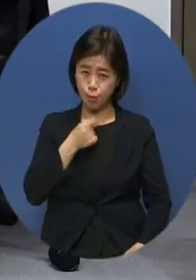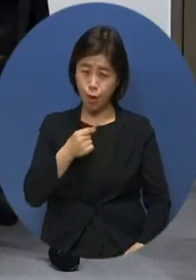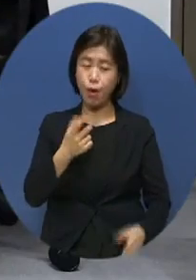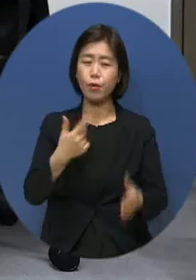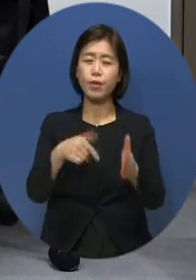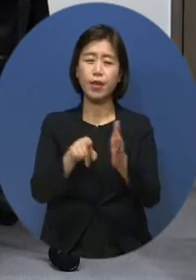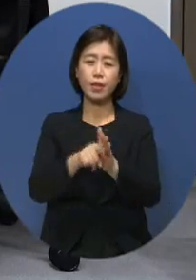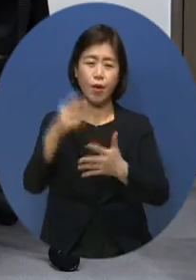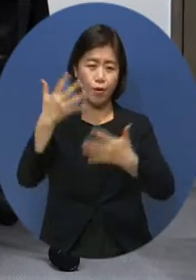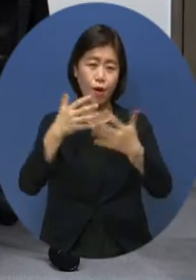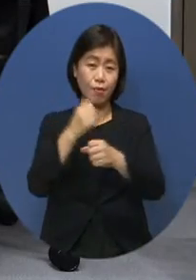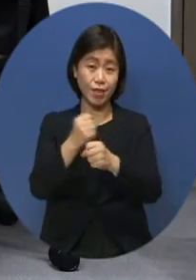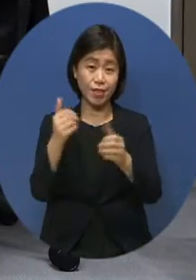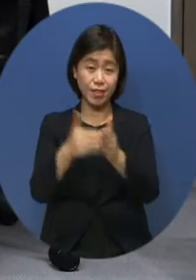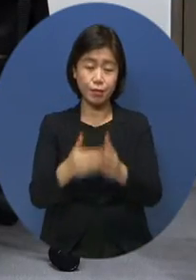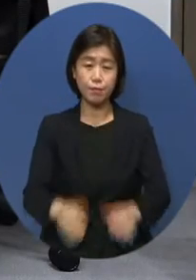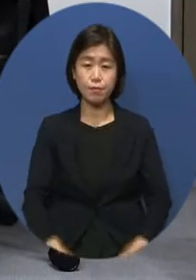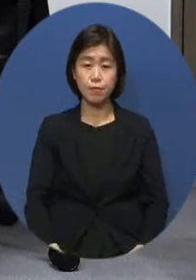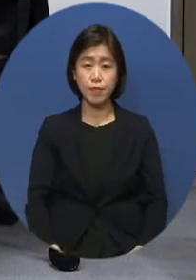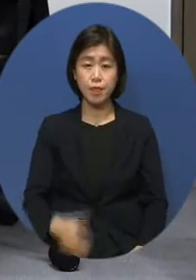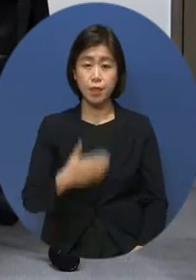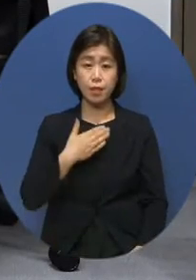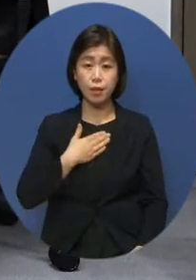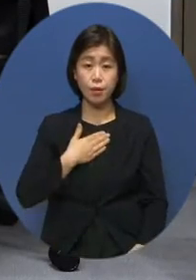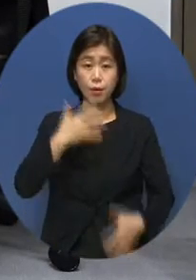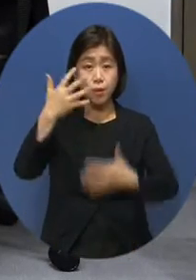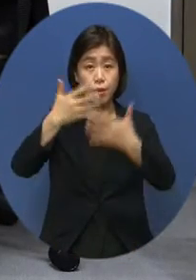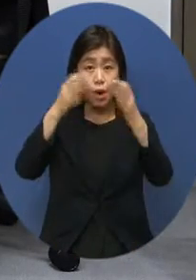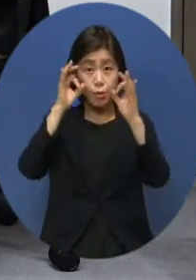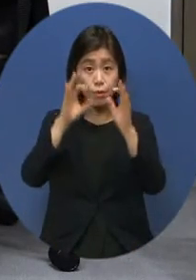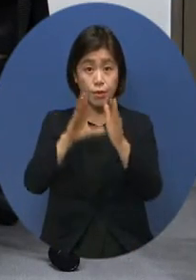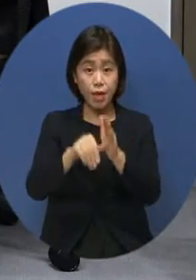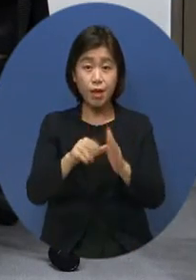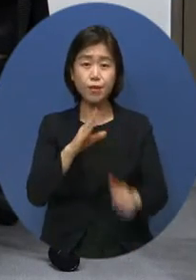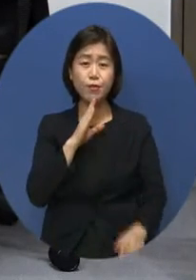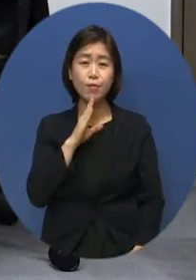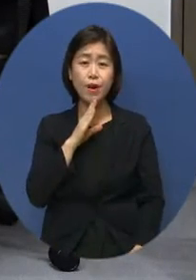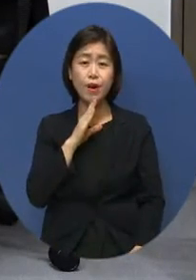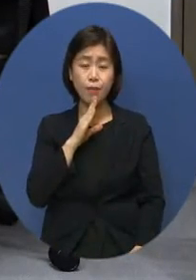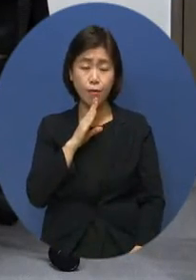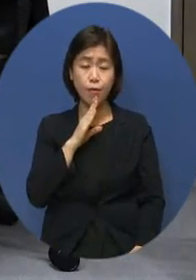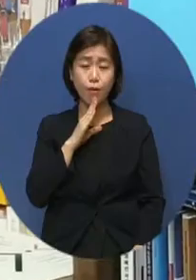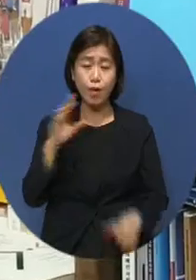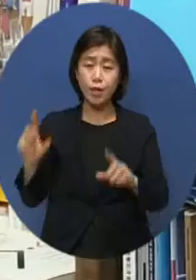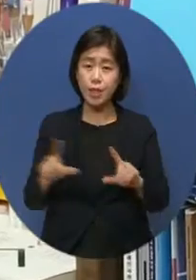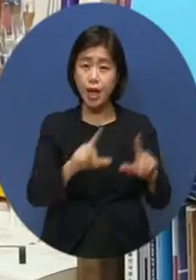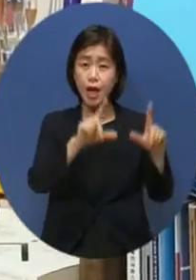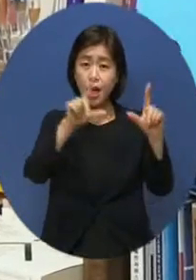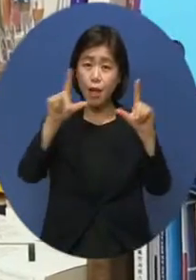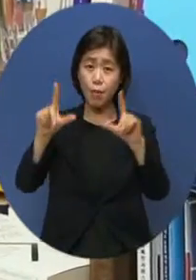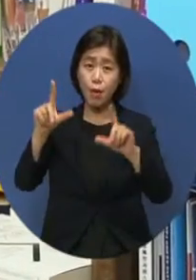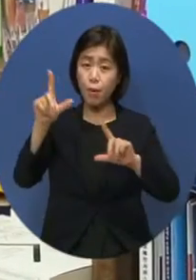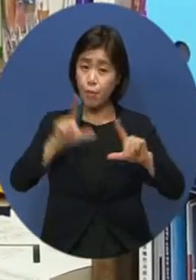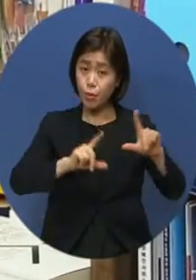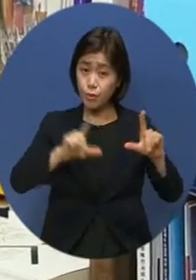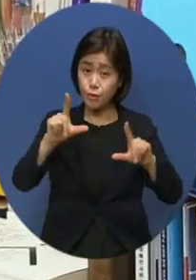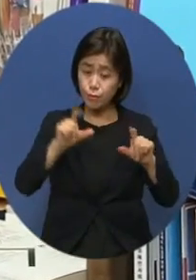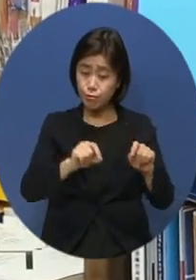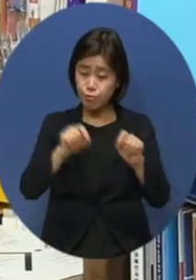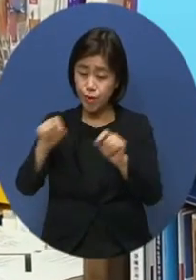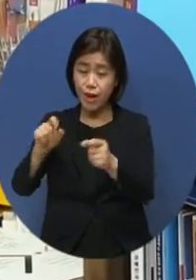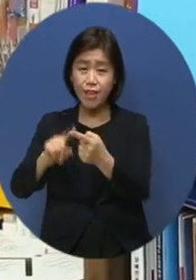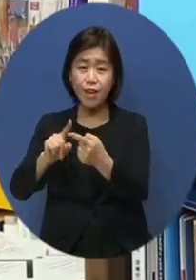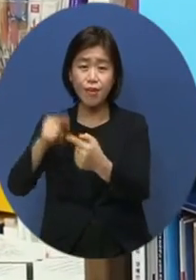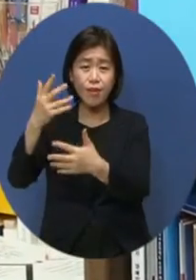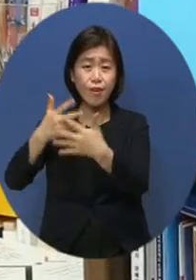저도 이제 이 영화를 보면서 굉장히 사실적으로 그냥 정말 있는 그대로를 또 어떻게